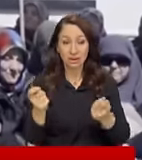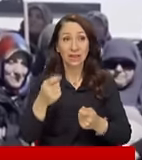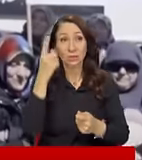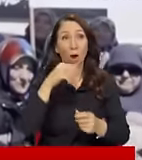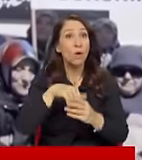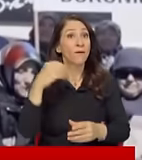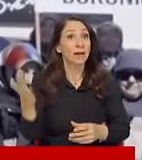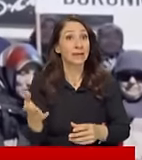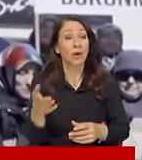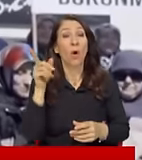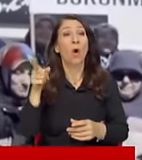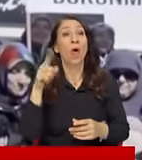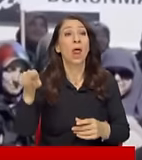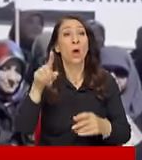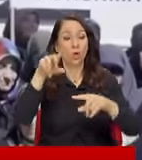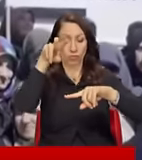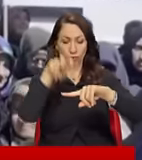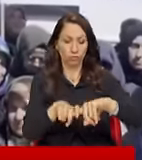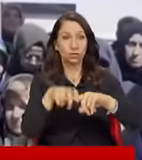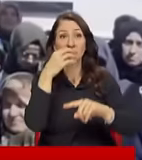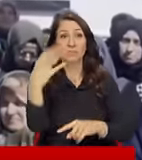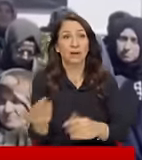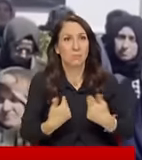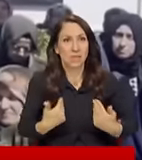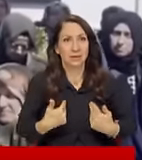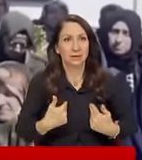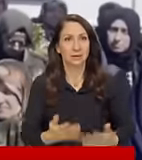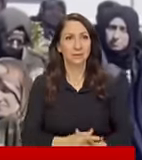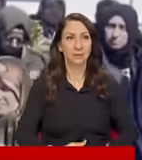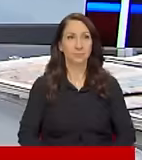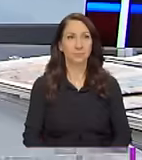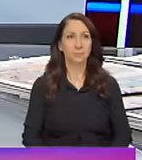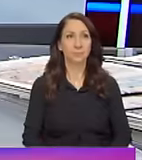oy verdik. Oralara, o koltuklara oturtturduk.